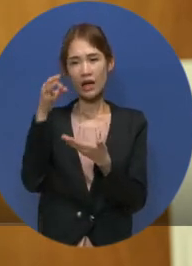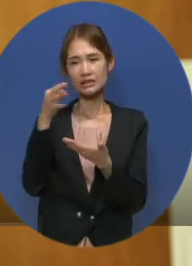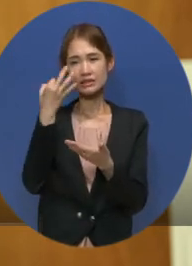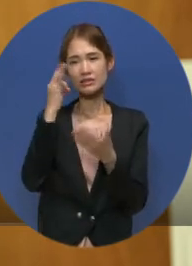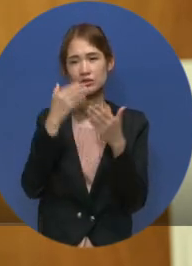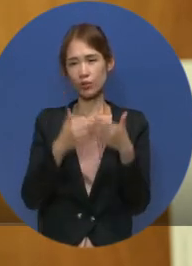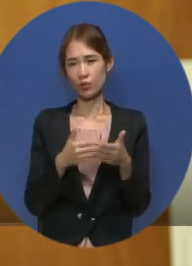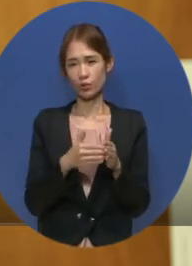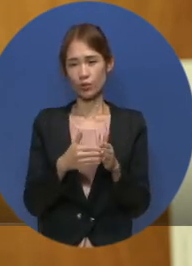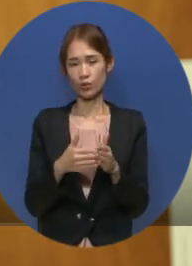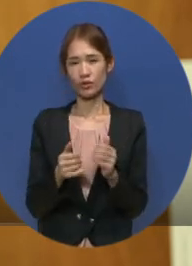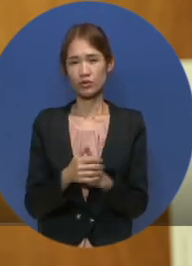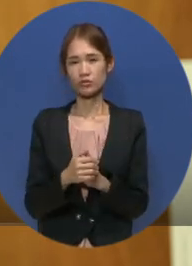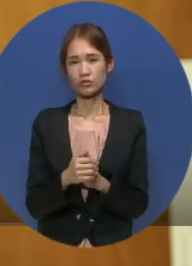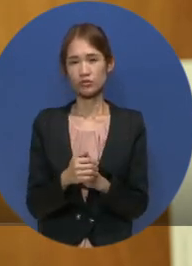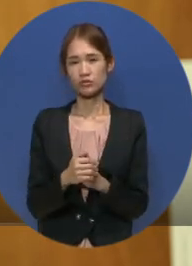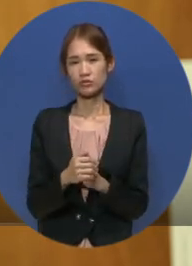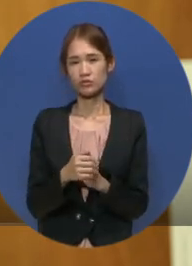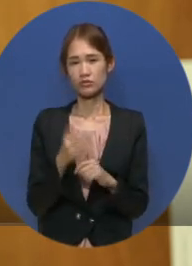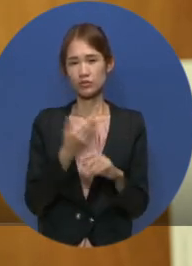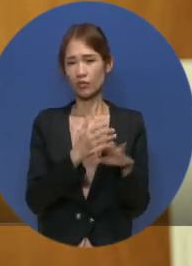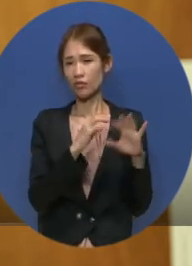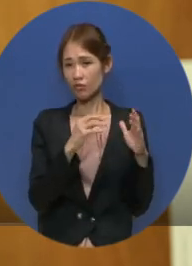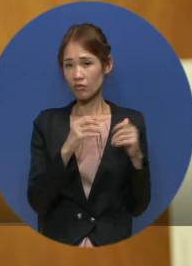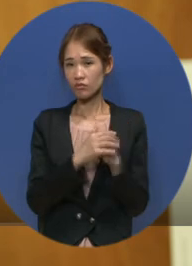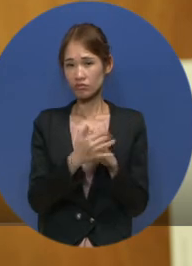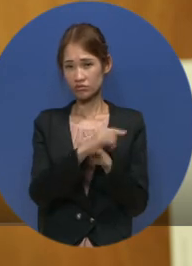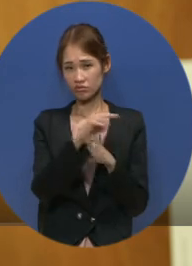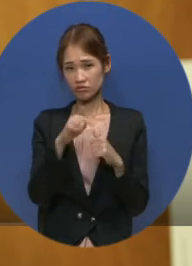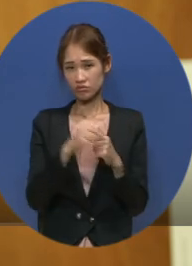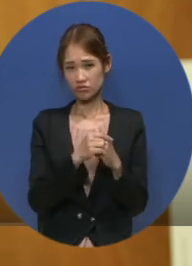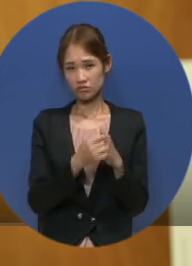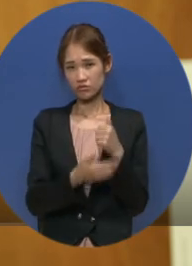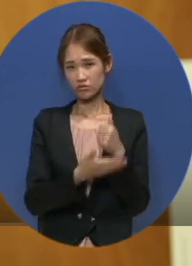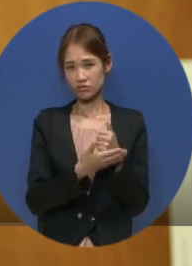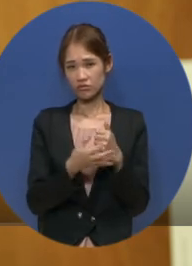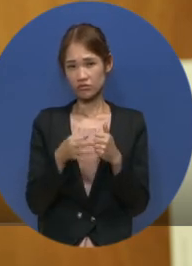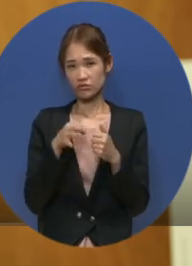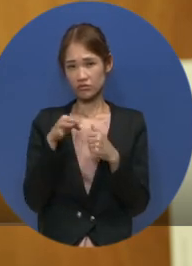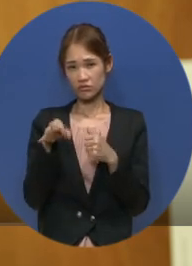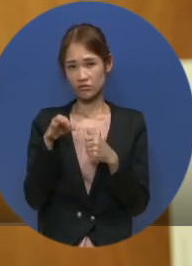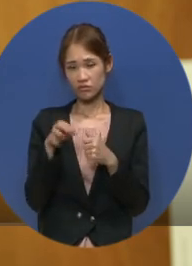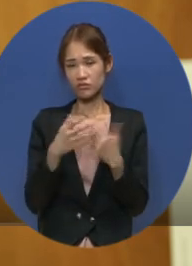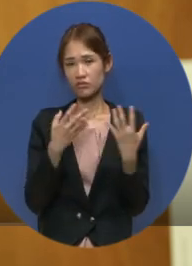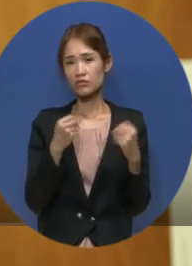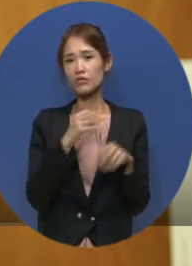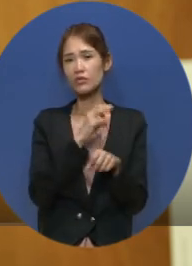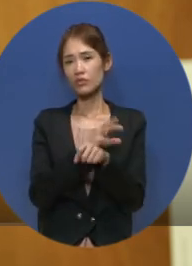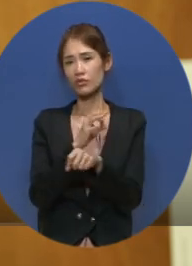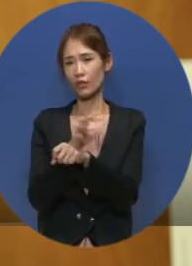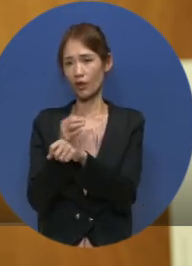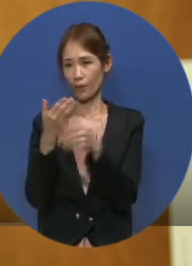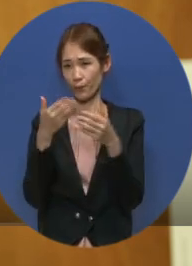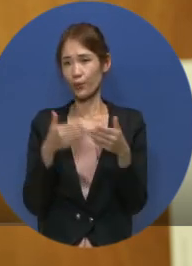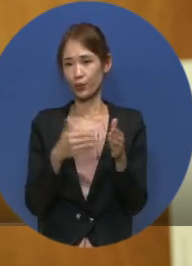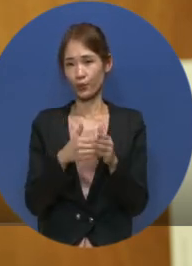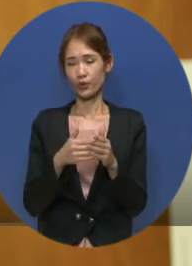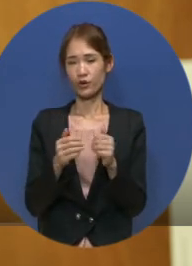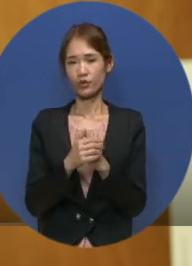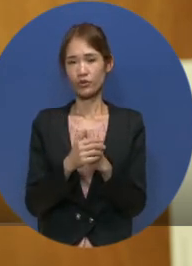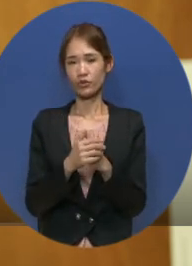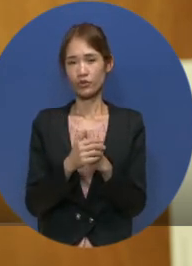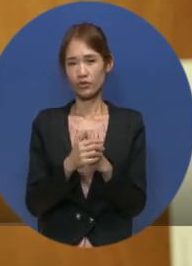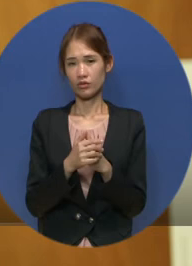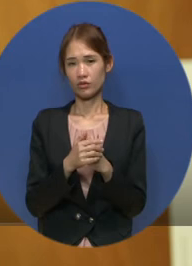주셨어요. 그래서 이제 해외에서는 이런 것에 대해서 기꺼이 이제 돈을 쓰고 많이 그 사주셨고요.